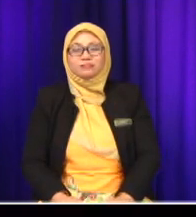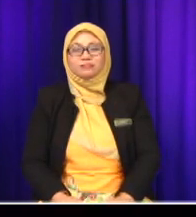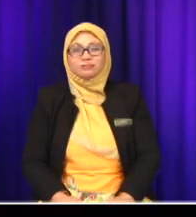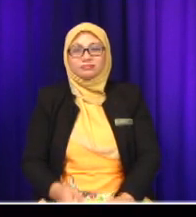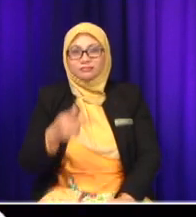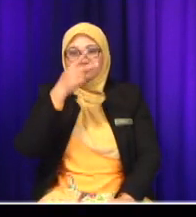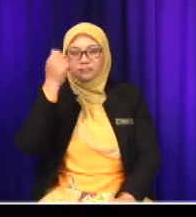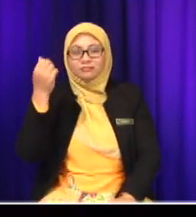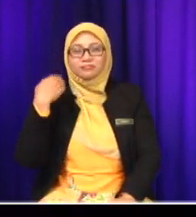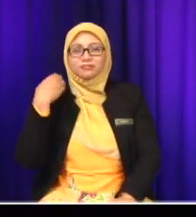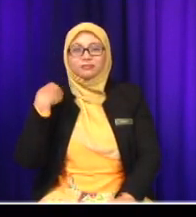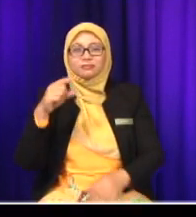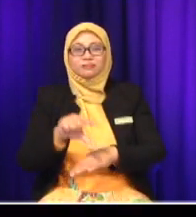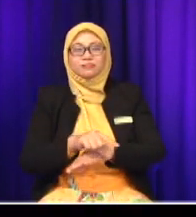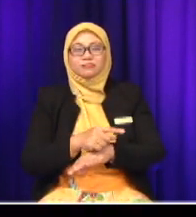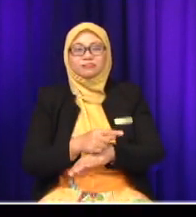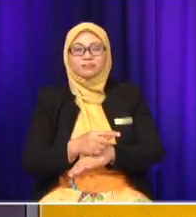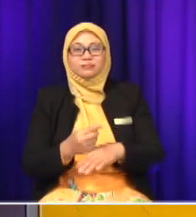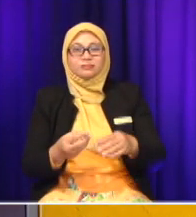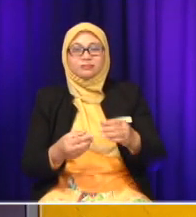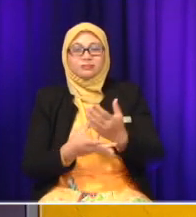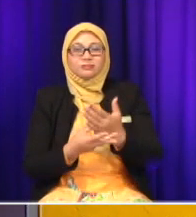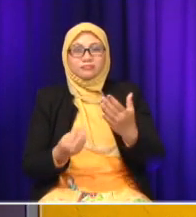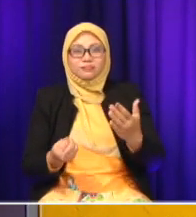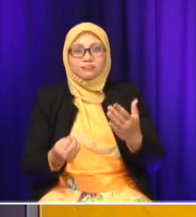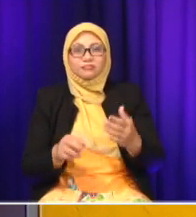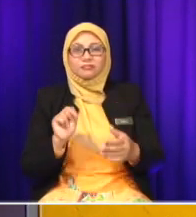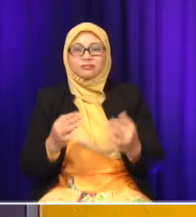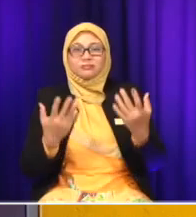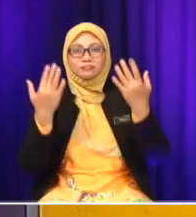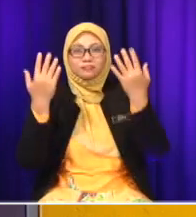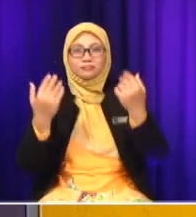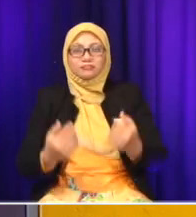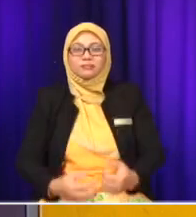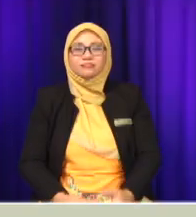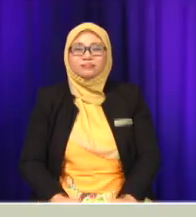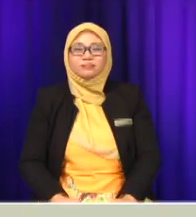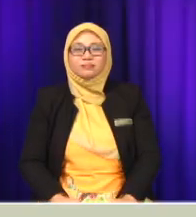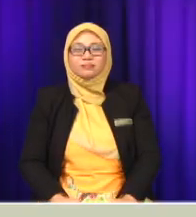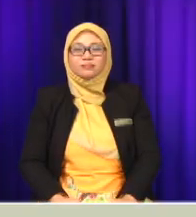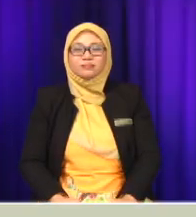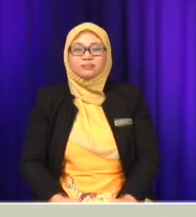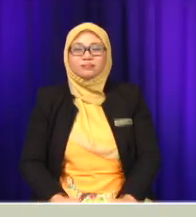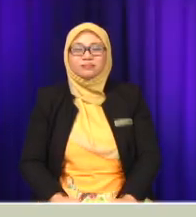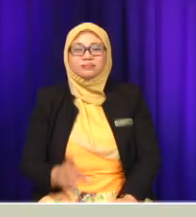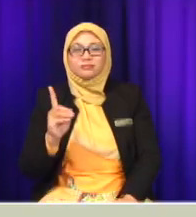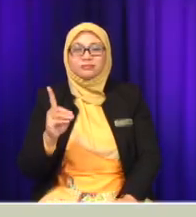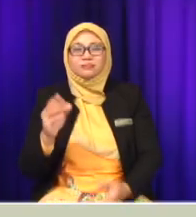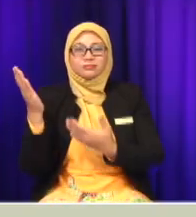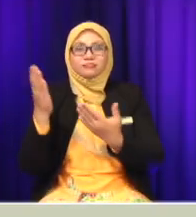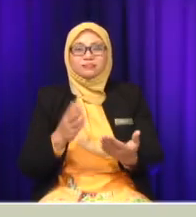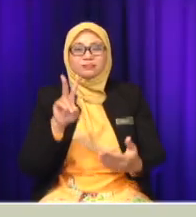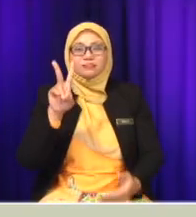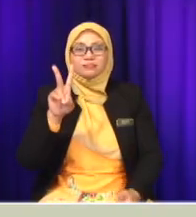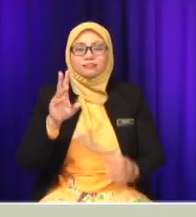sebab kita ada gunakan bahan petrol tadi elakkan daripada berlaku kebakaran baik seterusnya D cadangkan dua kaedah